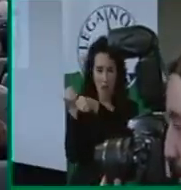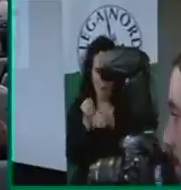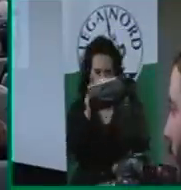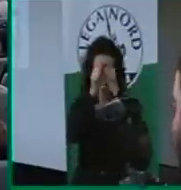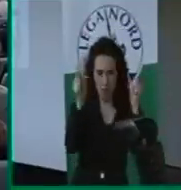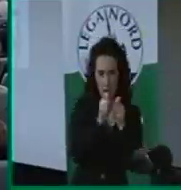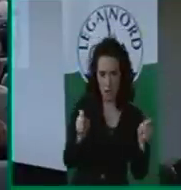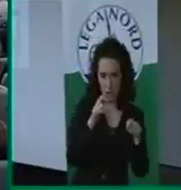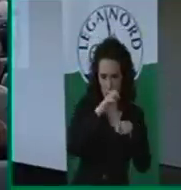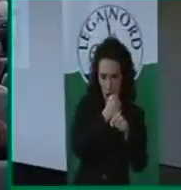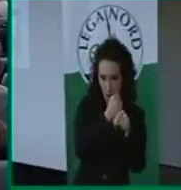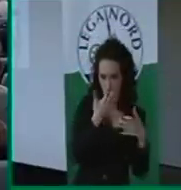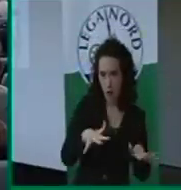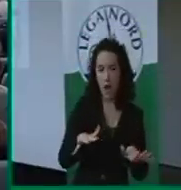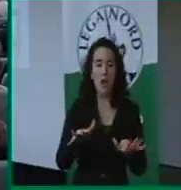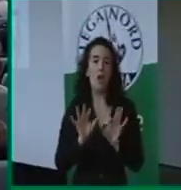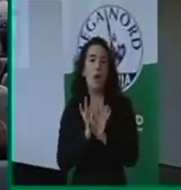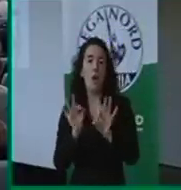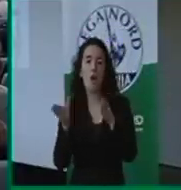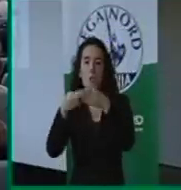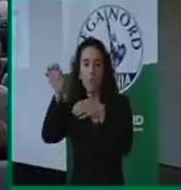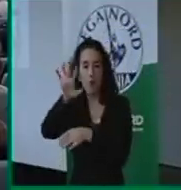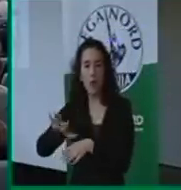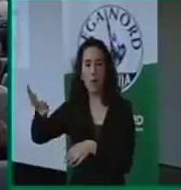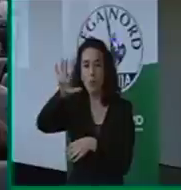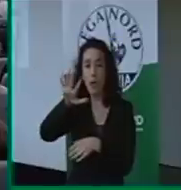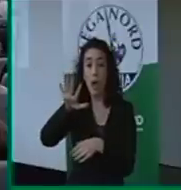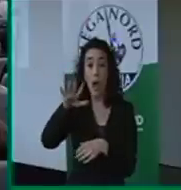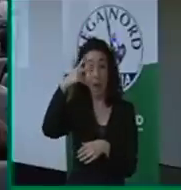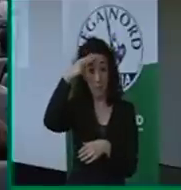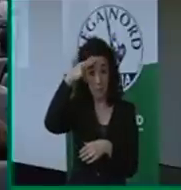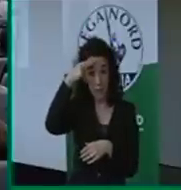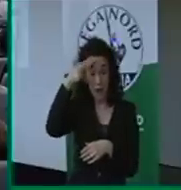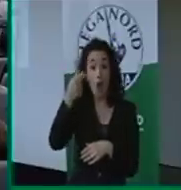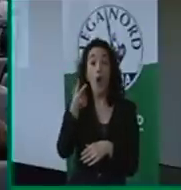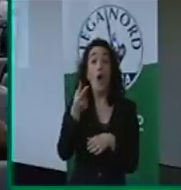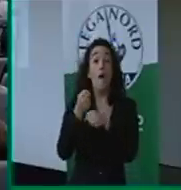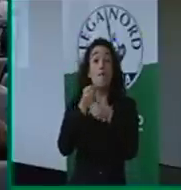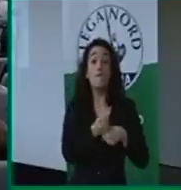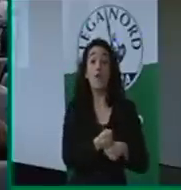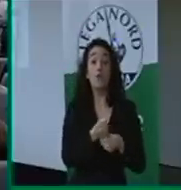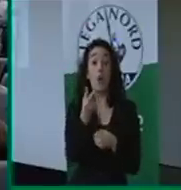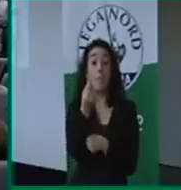Europea per il Fondo Monetario Internazionale si occupava della Grecia toccatevi